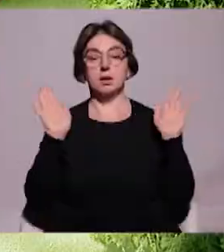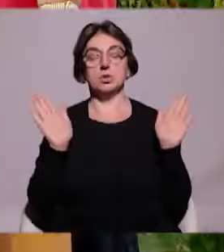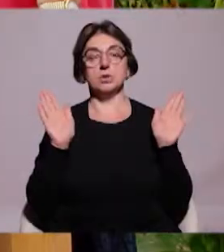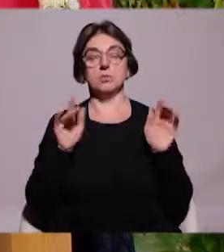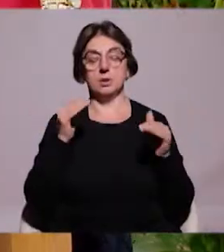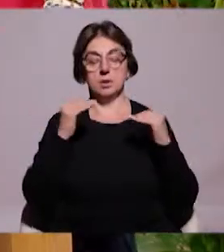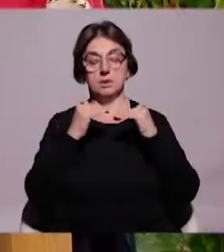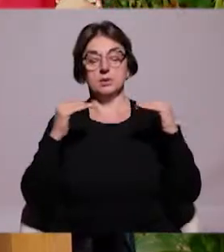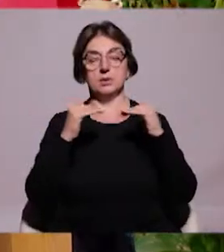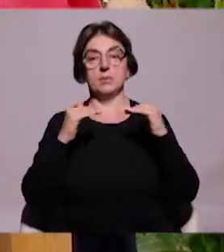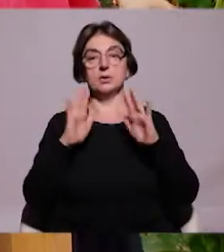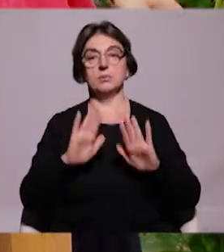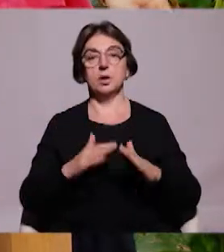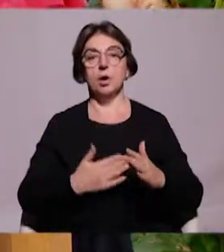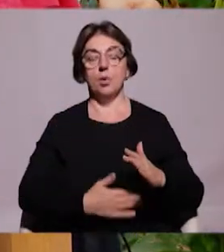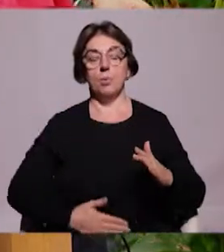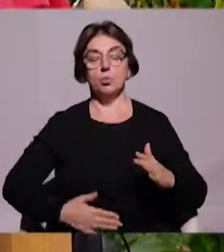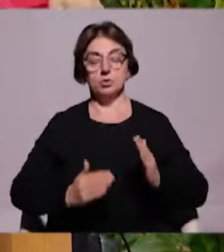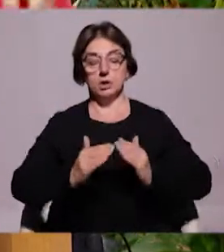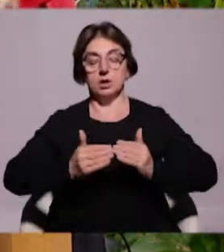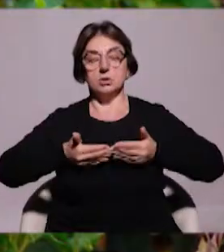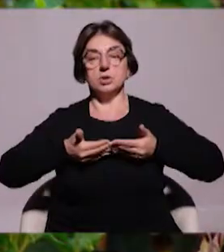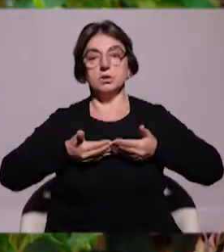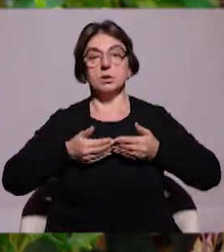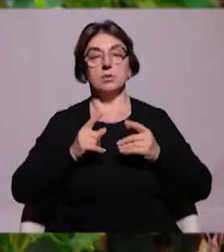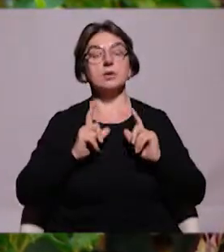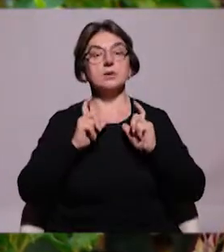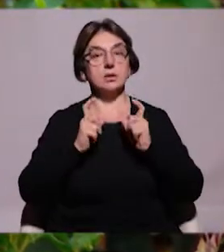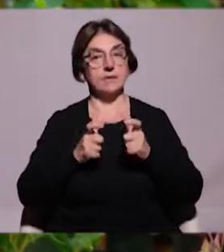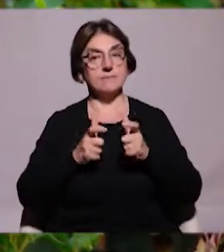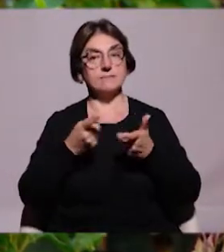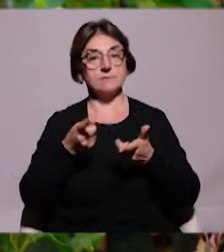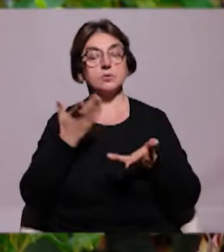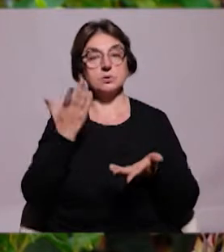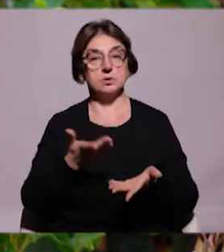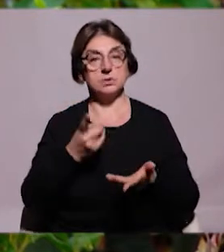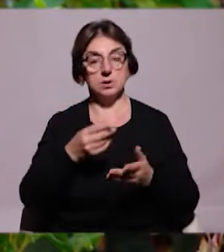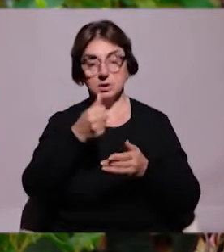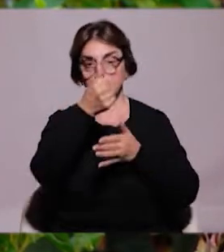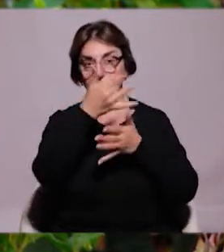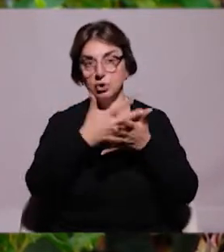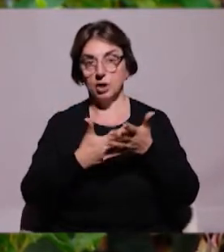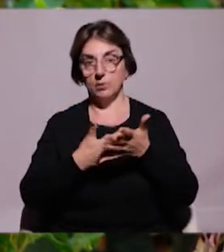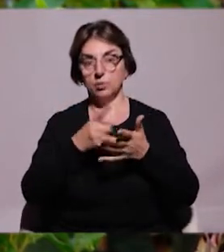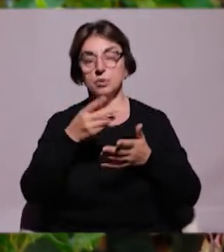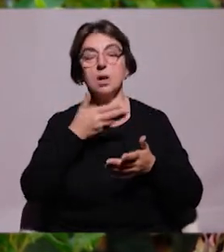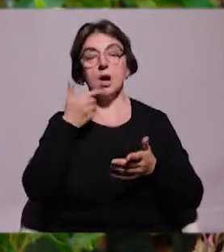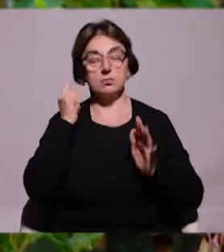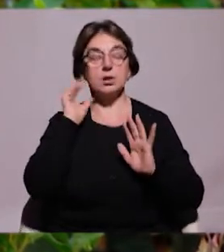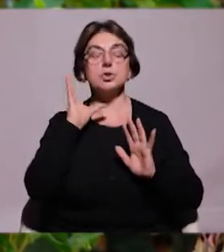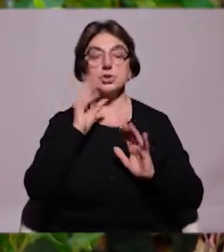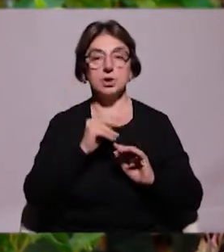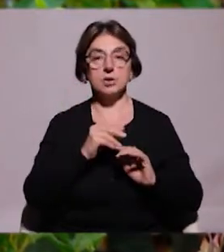სიმეტრიულად მდებარეობს და მუცელი შეწეულია. დამეთანხმებით, თუ იცით ეს ჩამონათვალი, თქვენ ადვილად